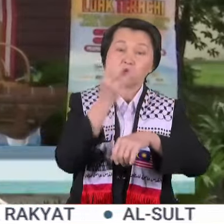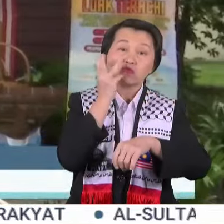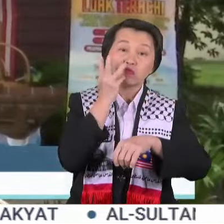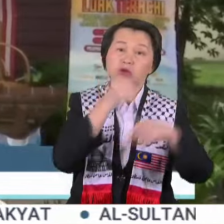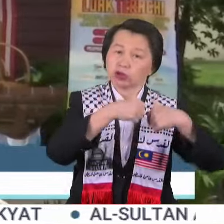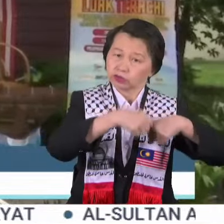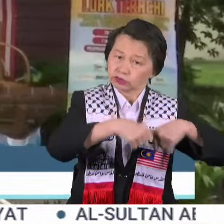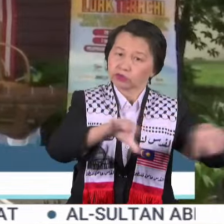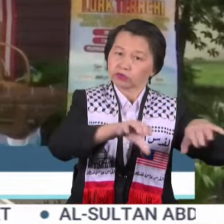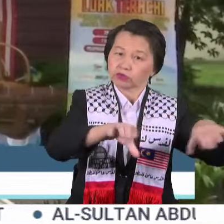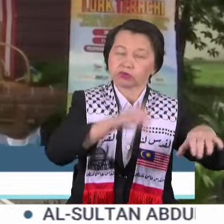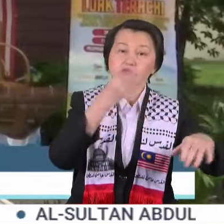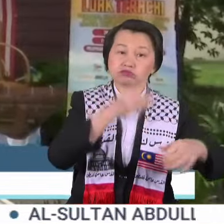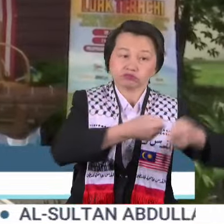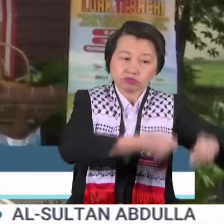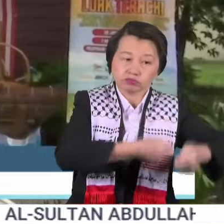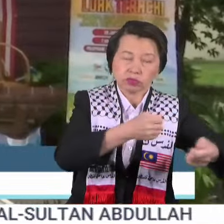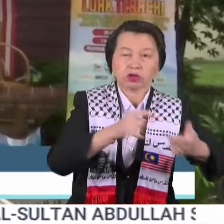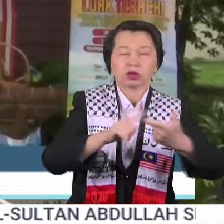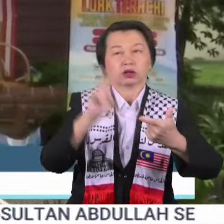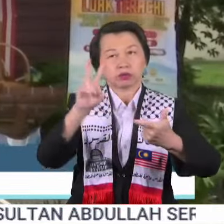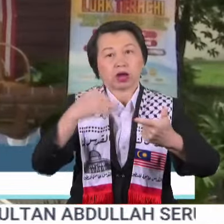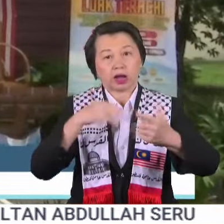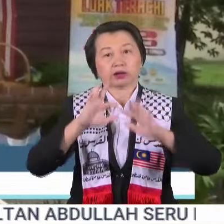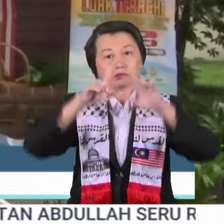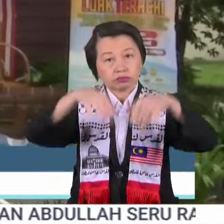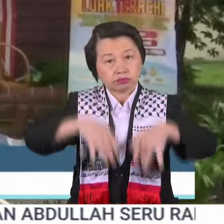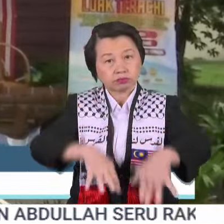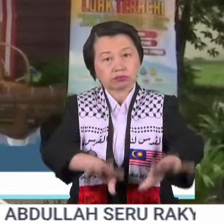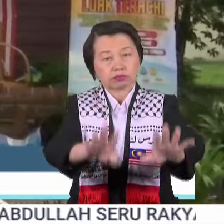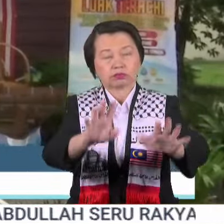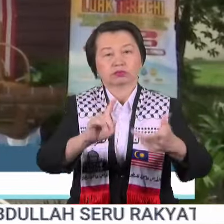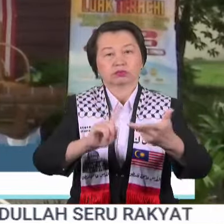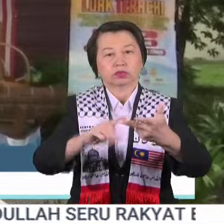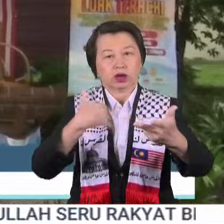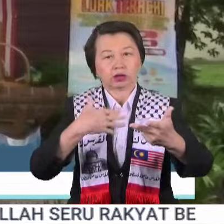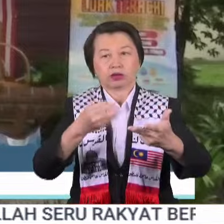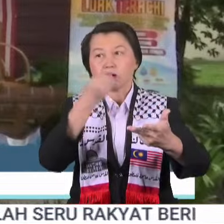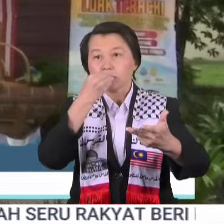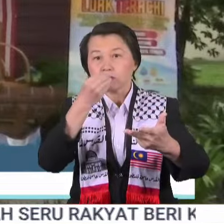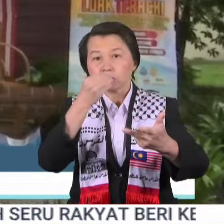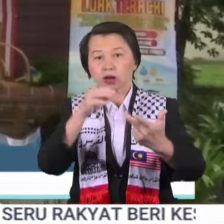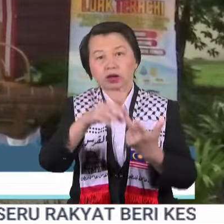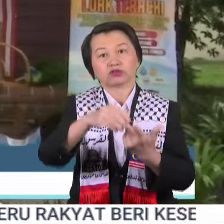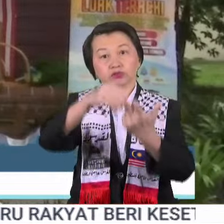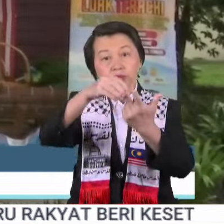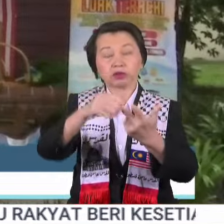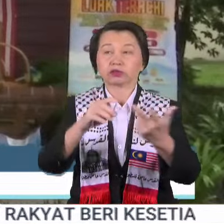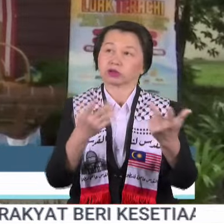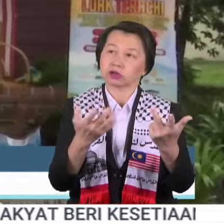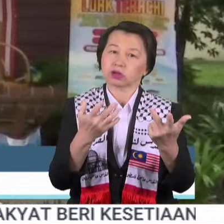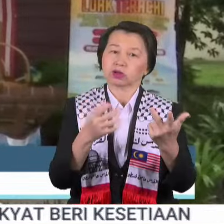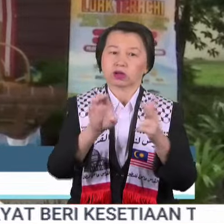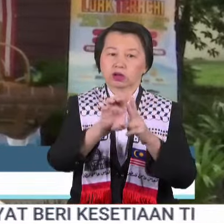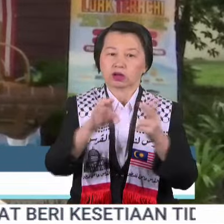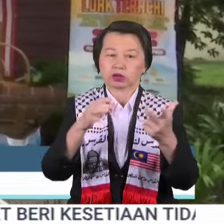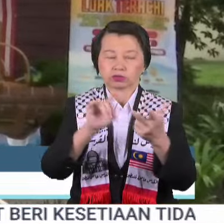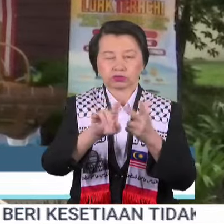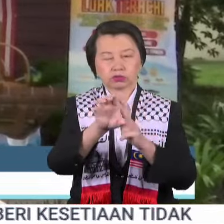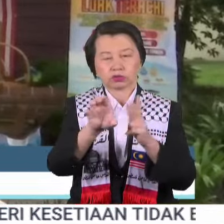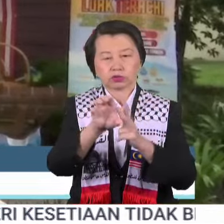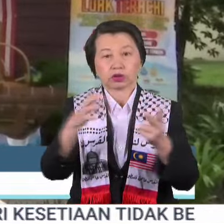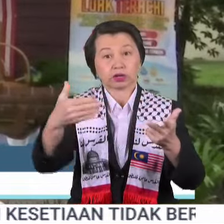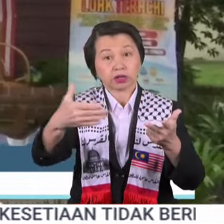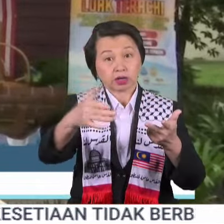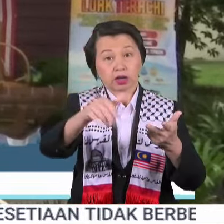Diusahakan Yang kedua dia ada empangan iaitu empangan Kerinci yang ketiga makan tak spesal contoh dia ada